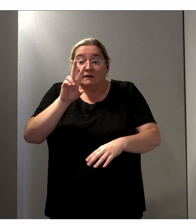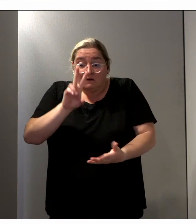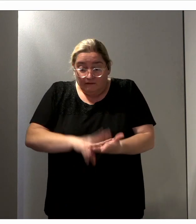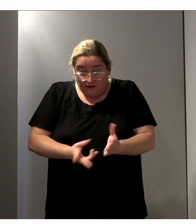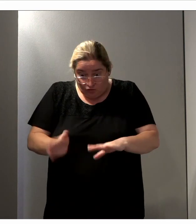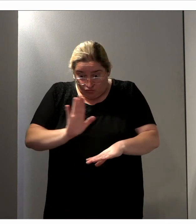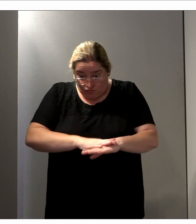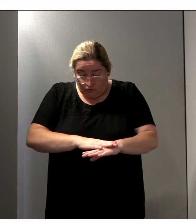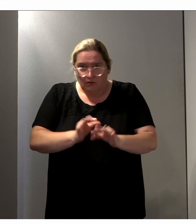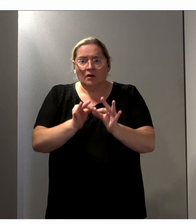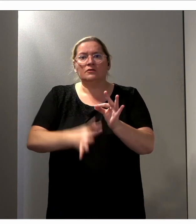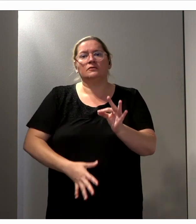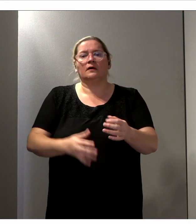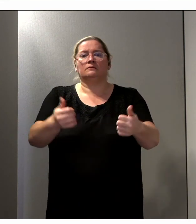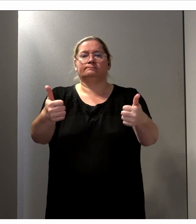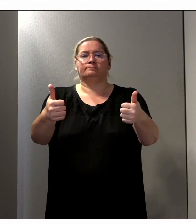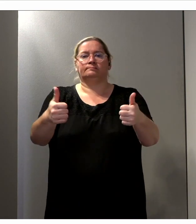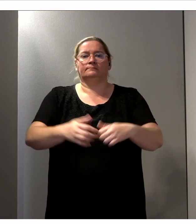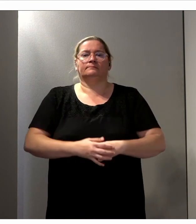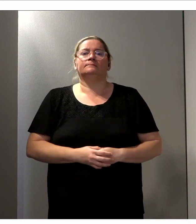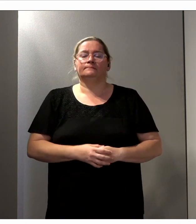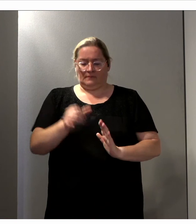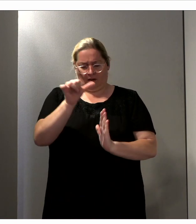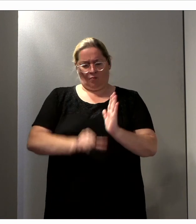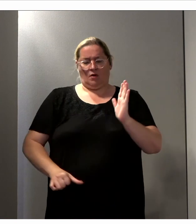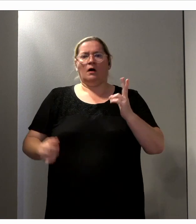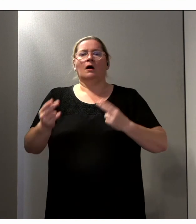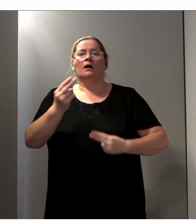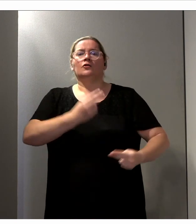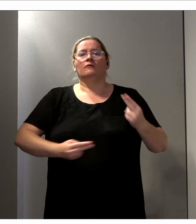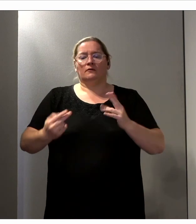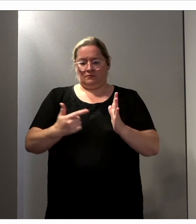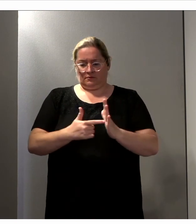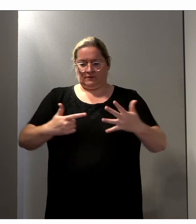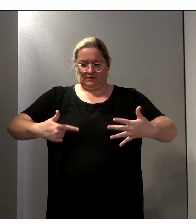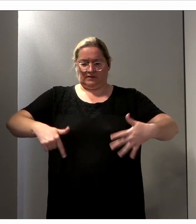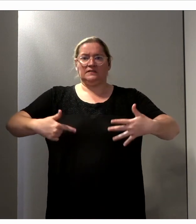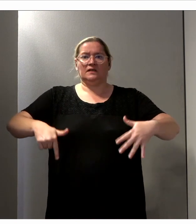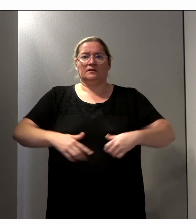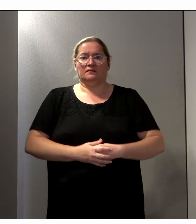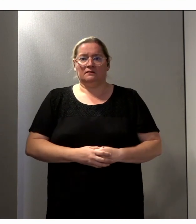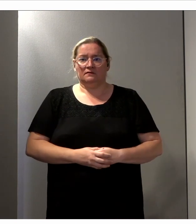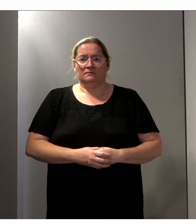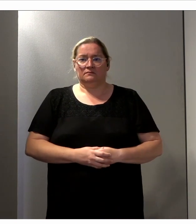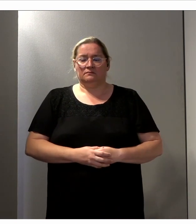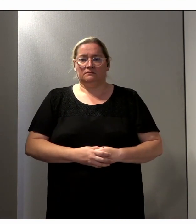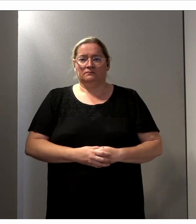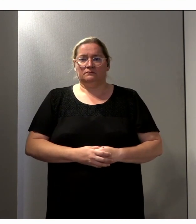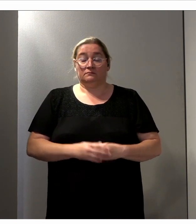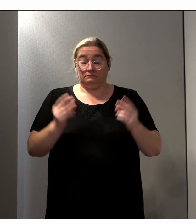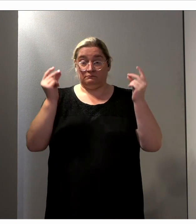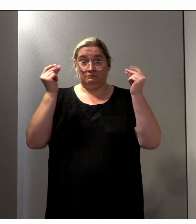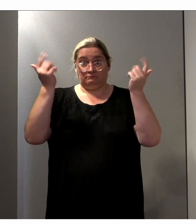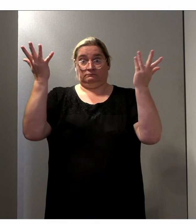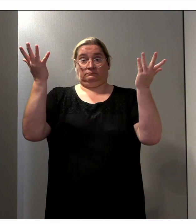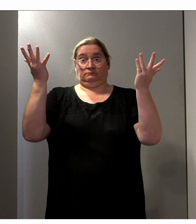que en novembre 2017, en un coup comme ça, on